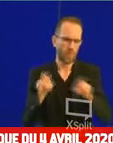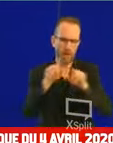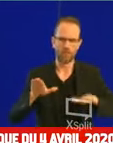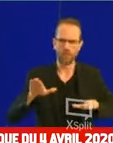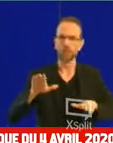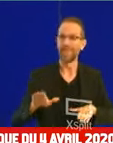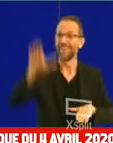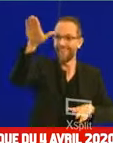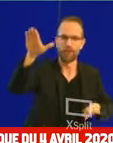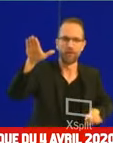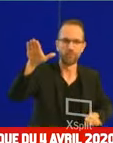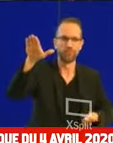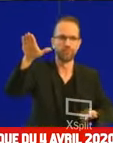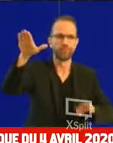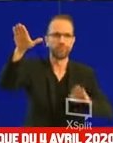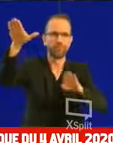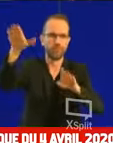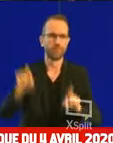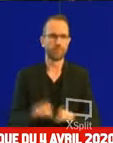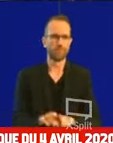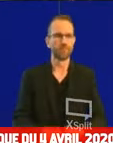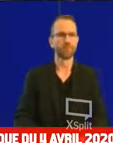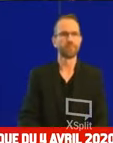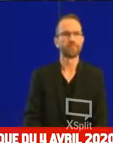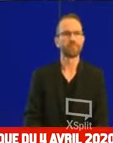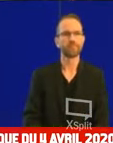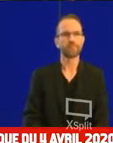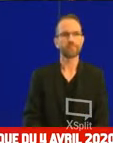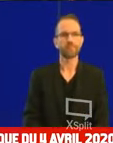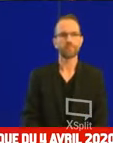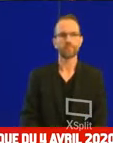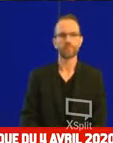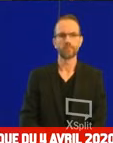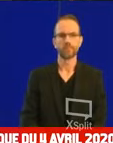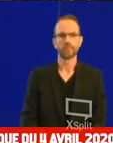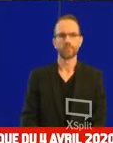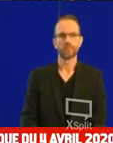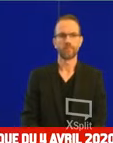est ce utile de désinfecter les rues comme en france ou en chine ou